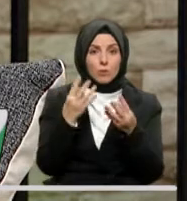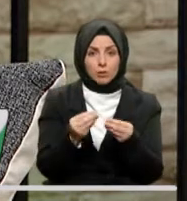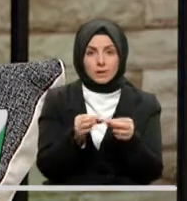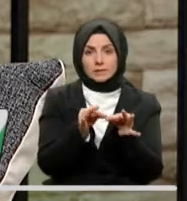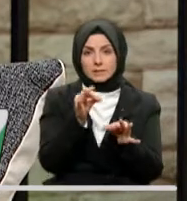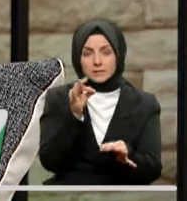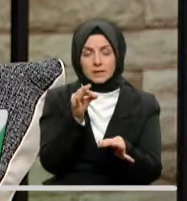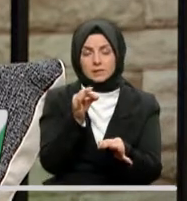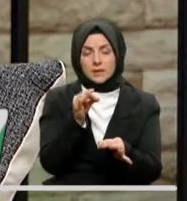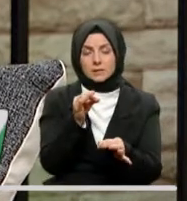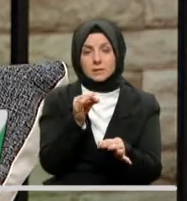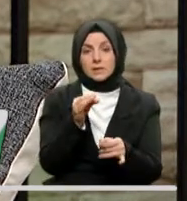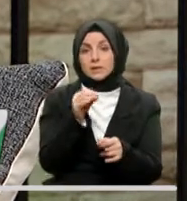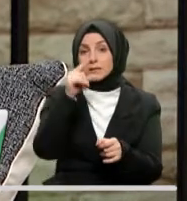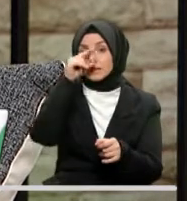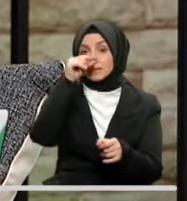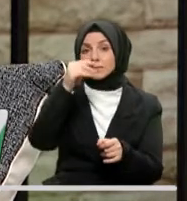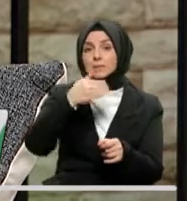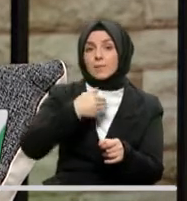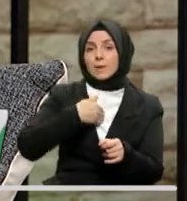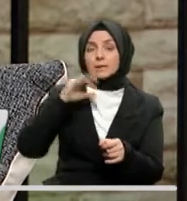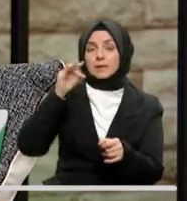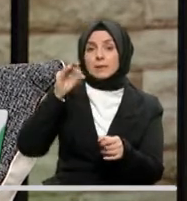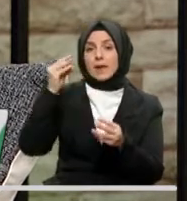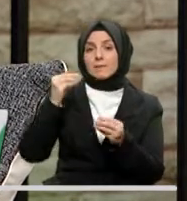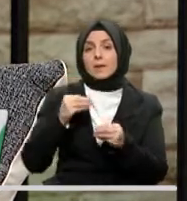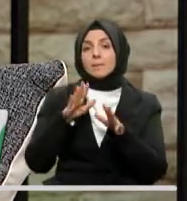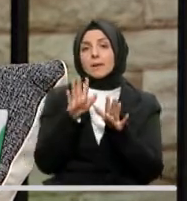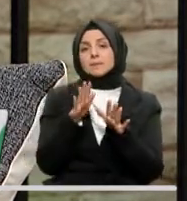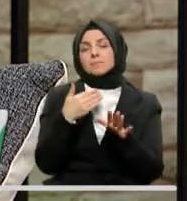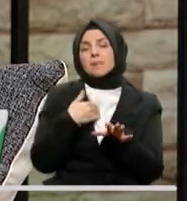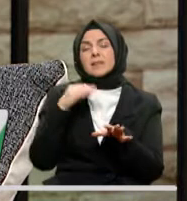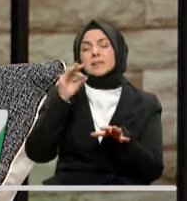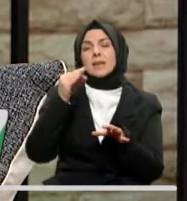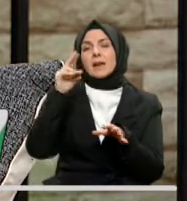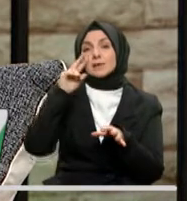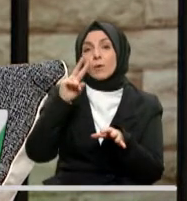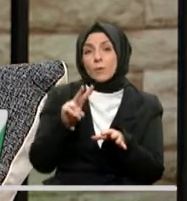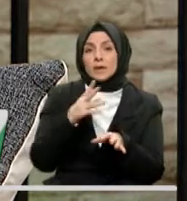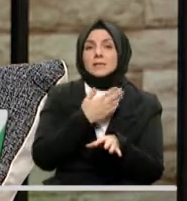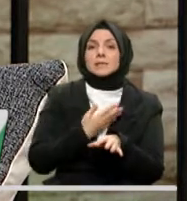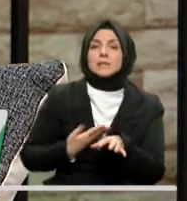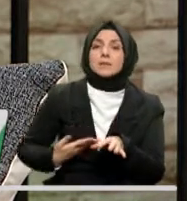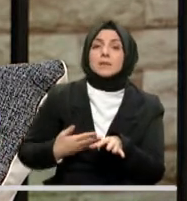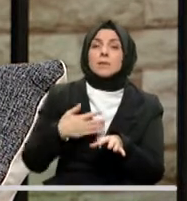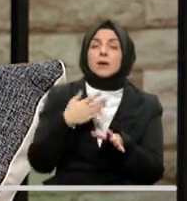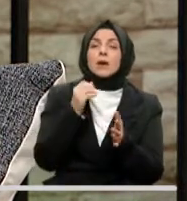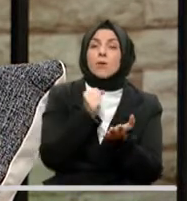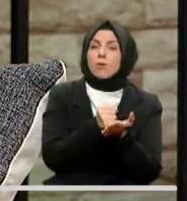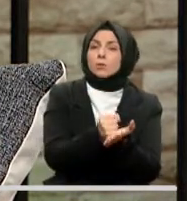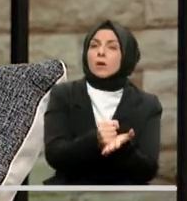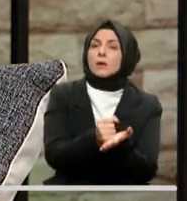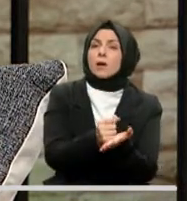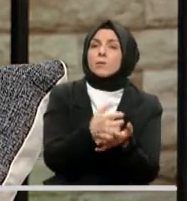en temelinde kimse bana değer vermez Ben değer görmeyi sevilmeye onaylanmaya layık bir insan değilim